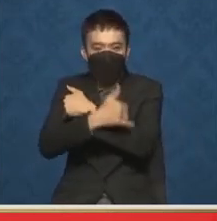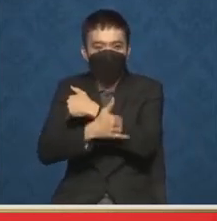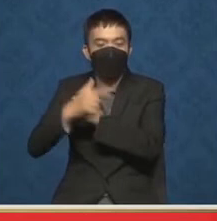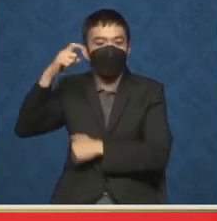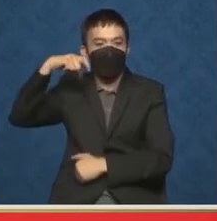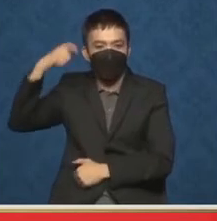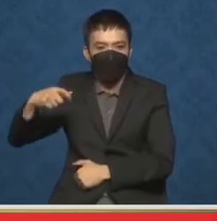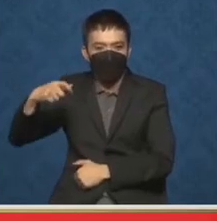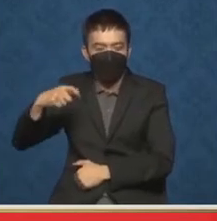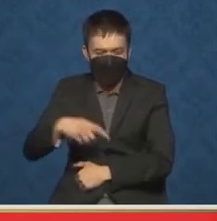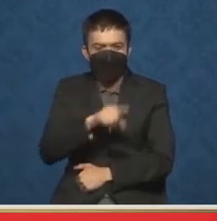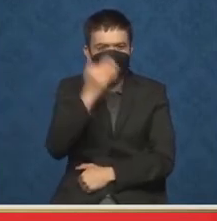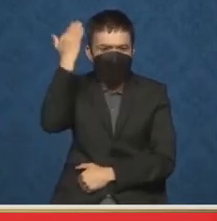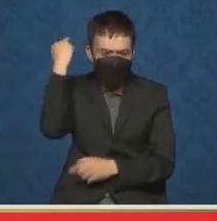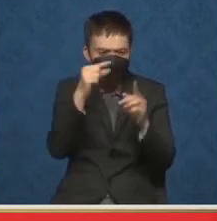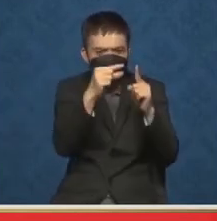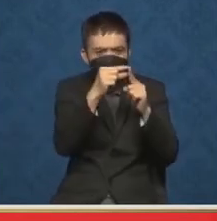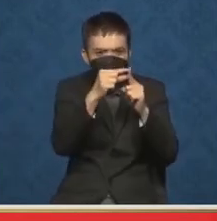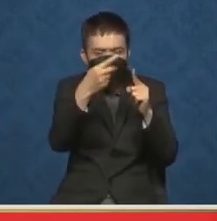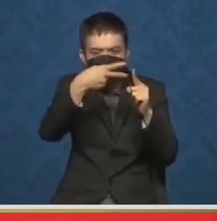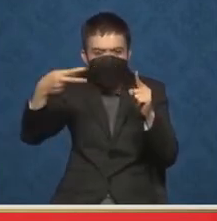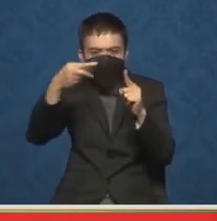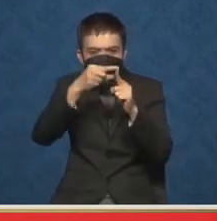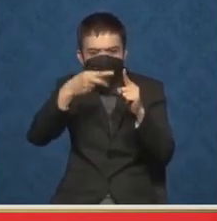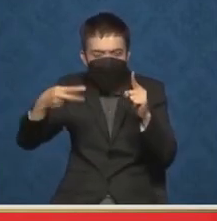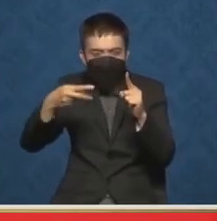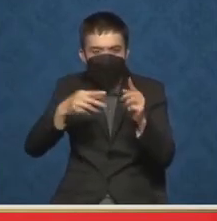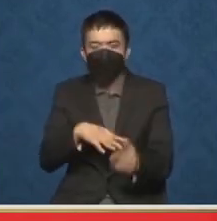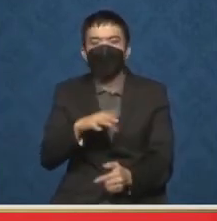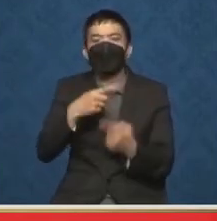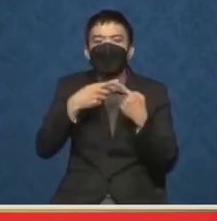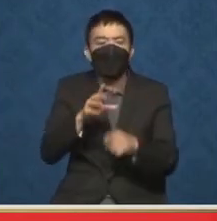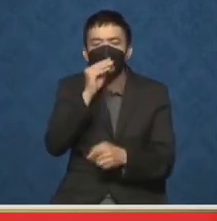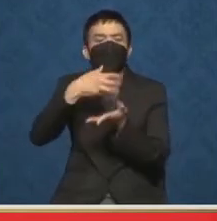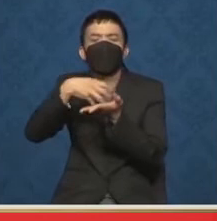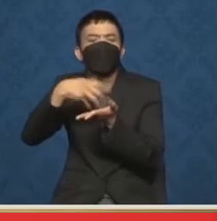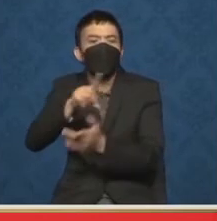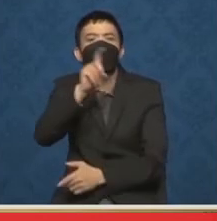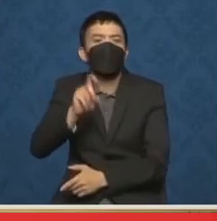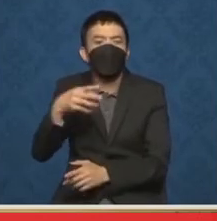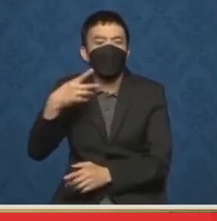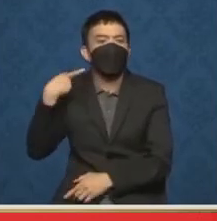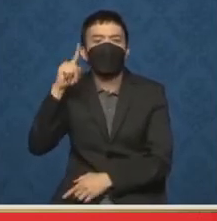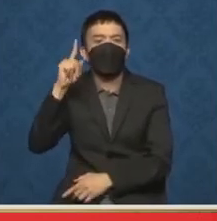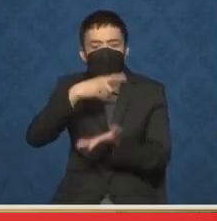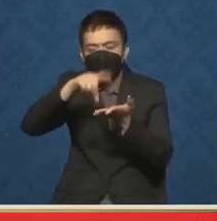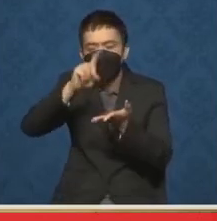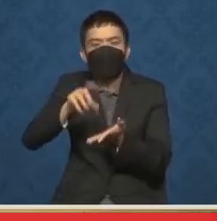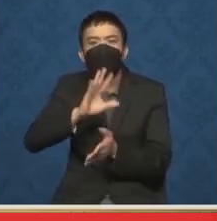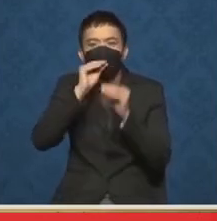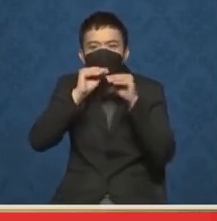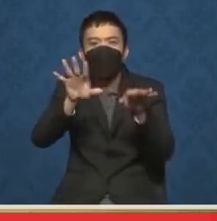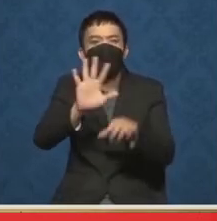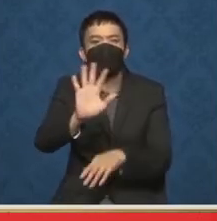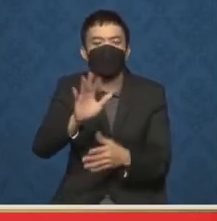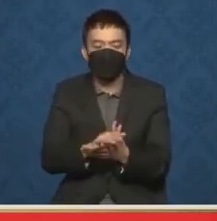ร้ไม่นานหลงจทเราคับมาแล้วแต่ก็ไม่จะเปนเรทเราต้องมามาพูดมาพุทธนาเปิดๆการพู